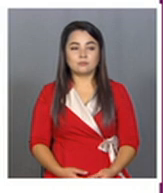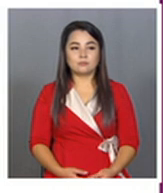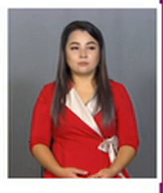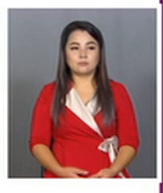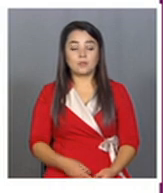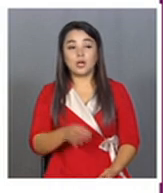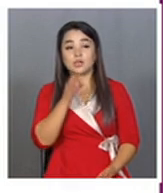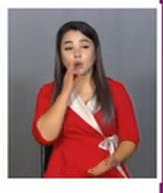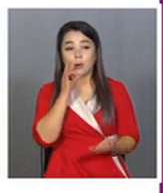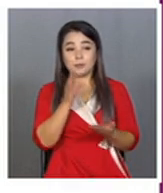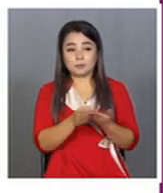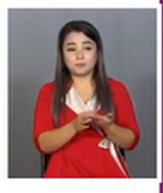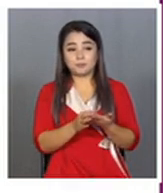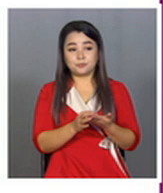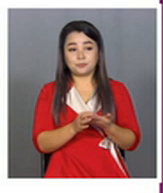Жауабы.